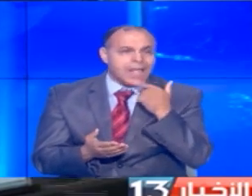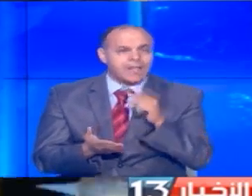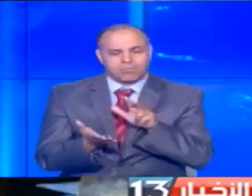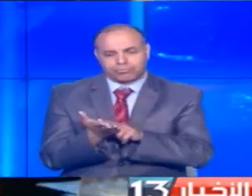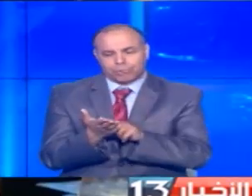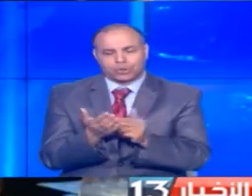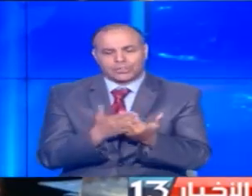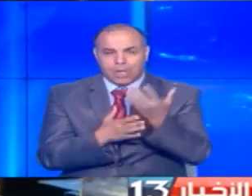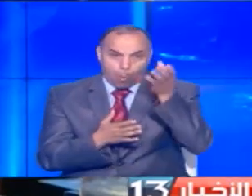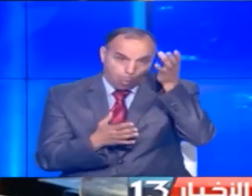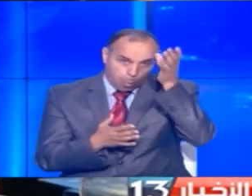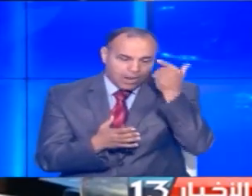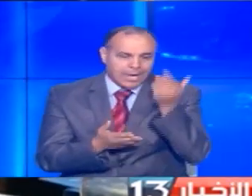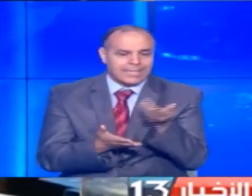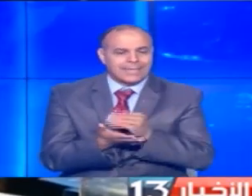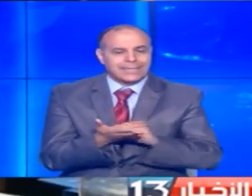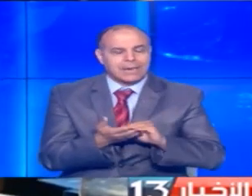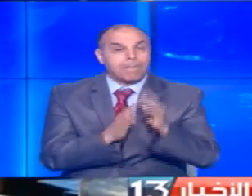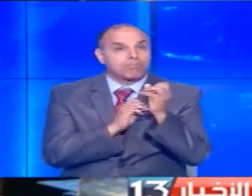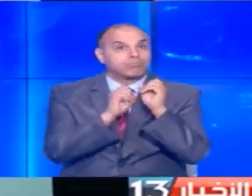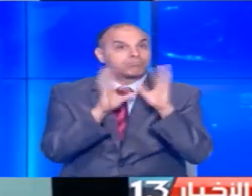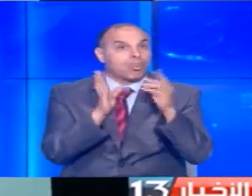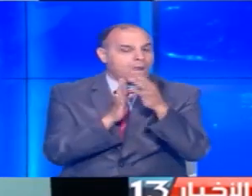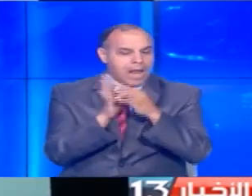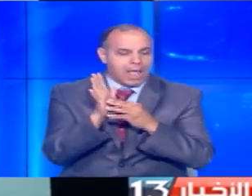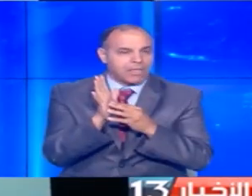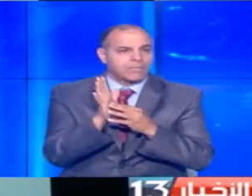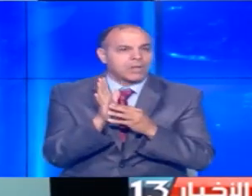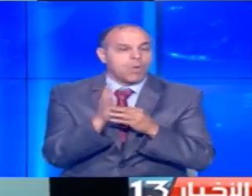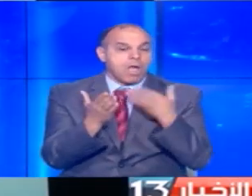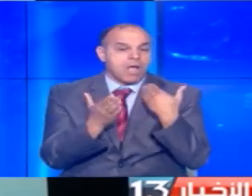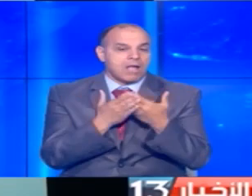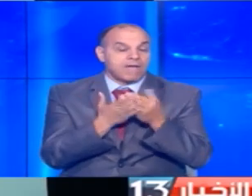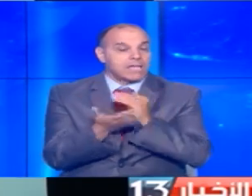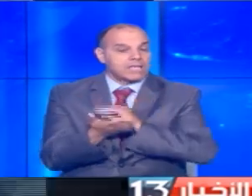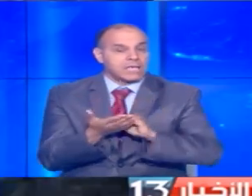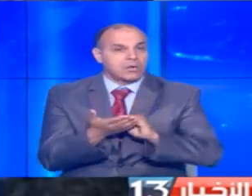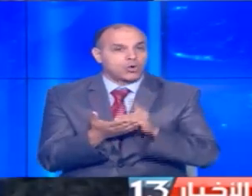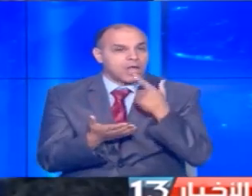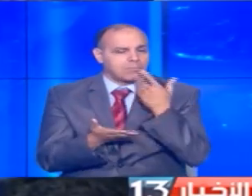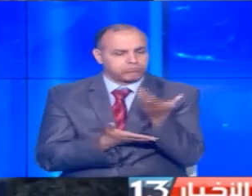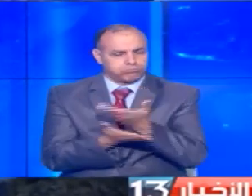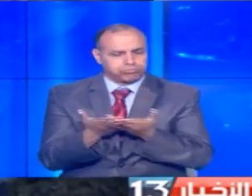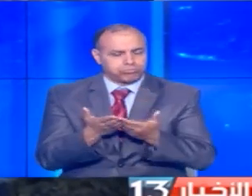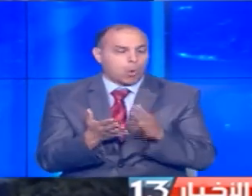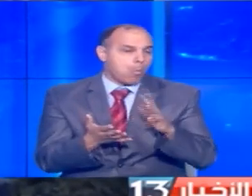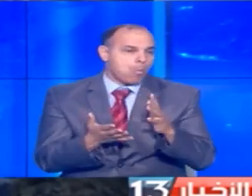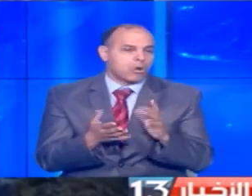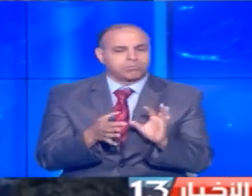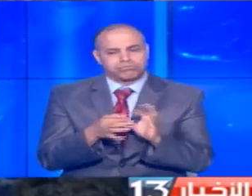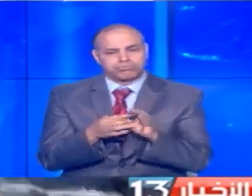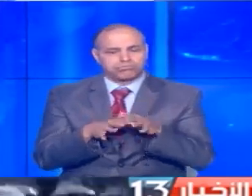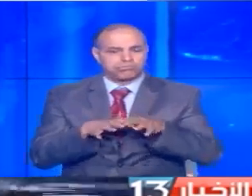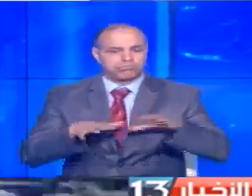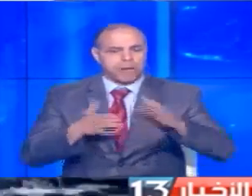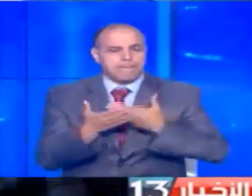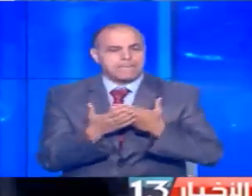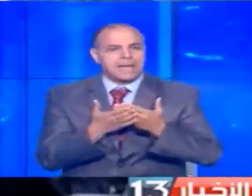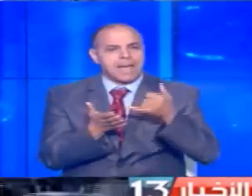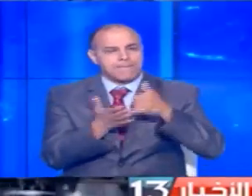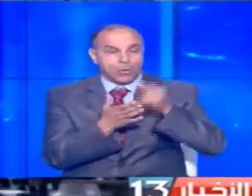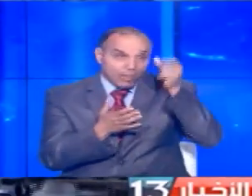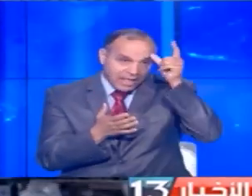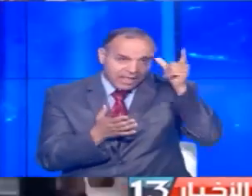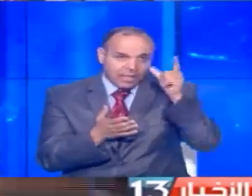تطبيقات علمية لإدارة البيانات العامة وتطوير الكفاءة الإدارية، تعاون مرشح للتوسع نحو بناء مدن